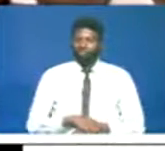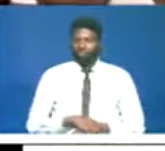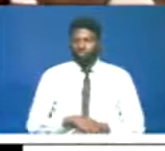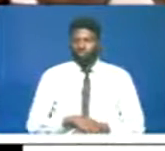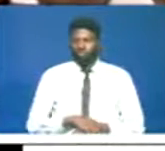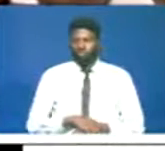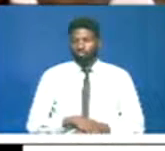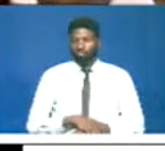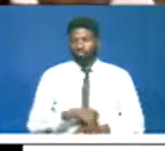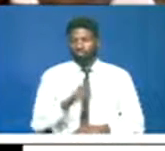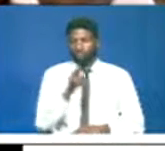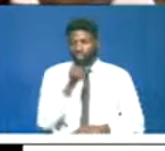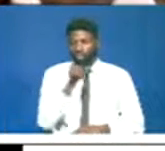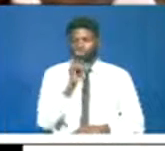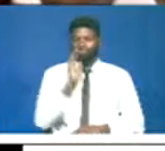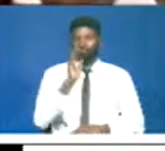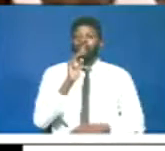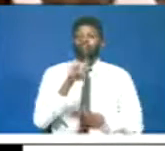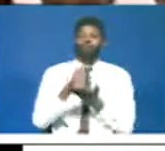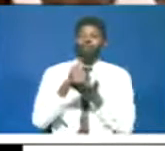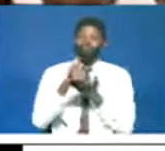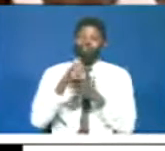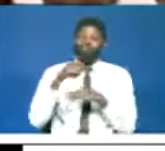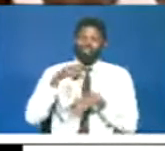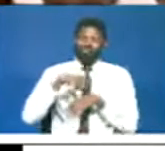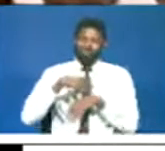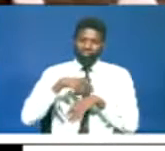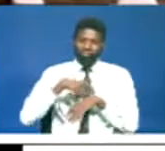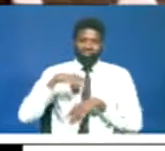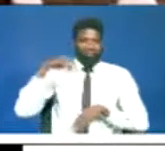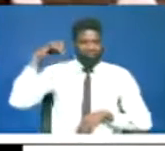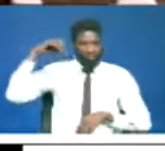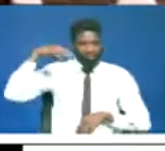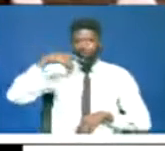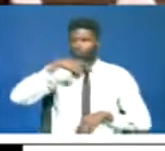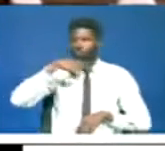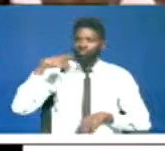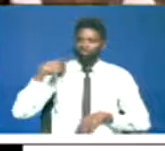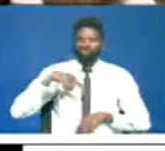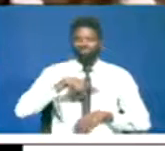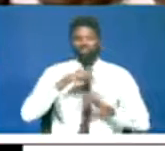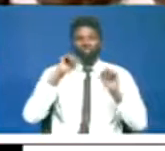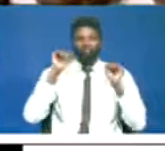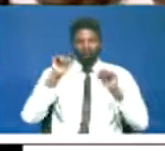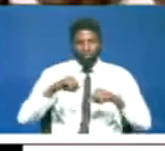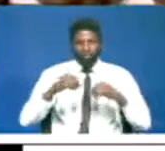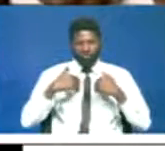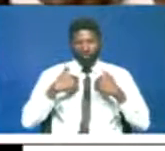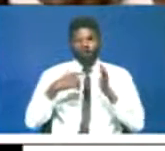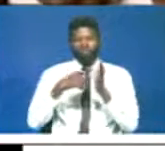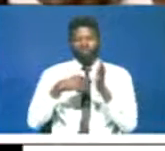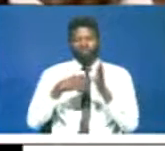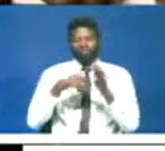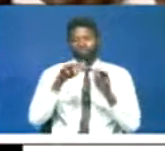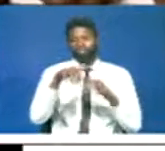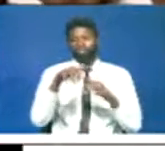kutusaidia wakati wa kiangazi ndio tuweze kuzalisha mpunga katika sehemu hii, na vile vile wale wanaendelea